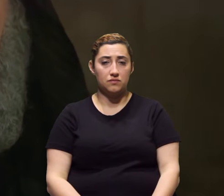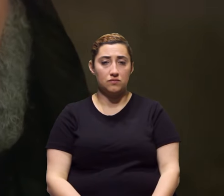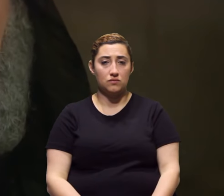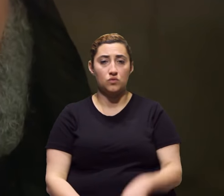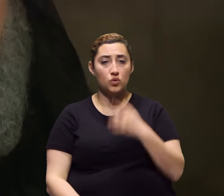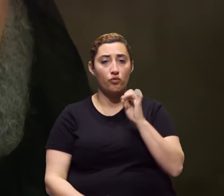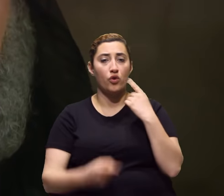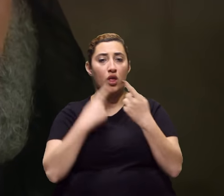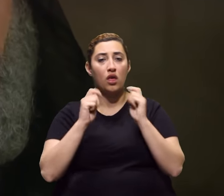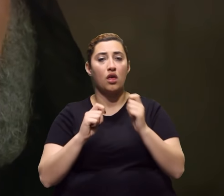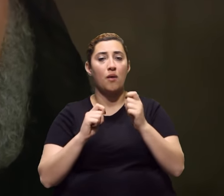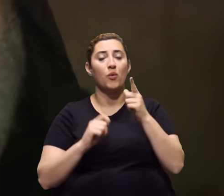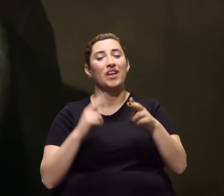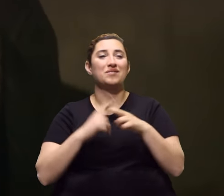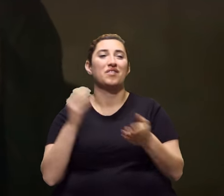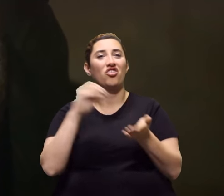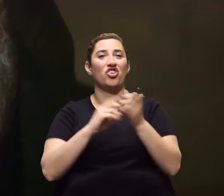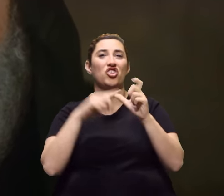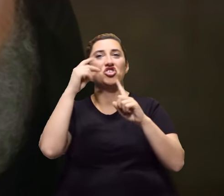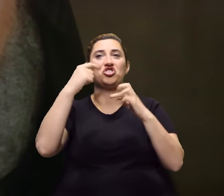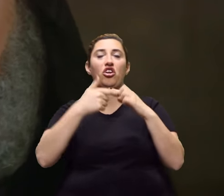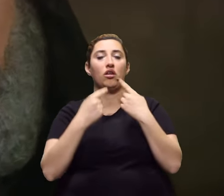Küfür söyler, adına şiir der.